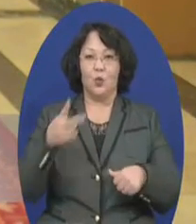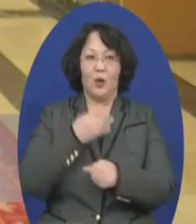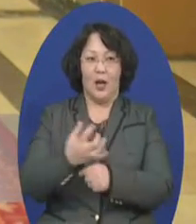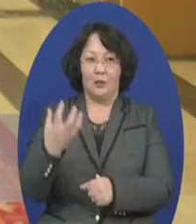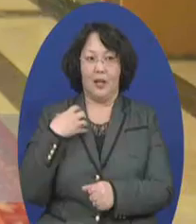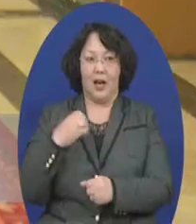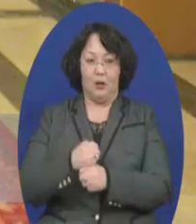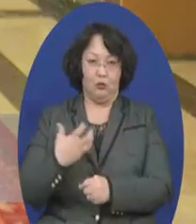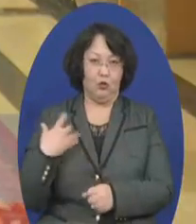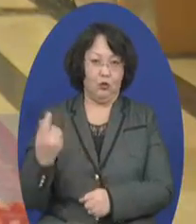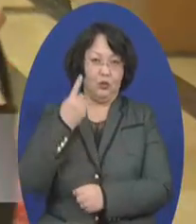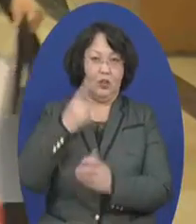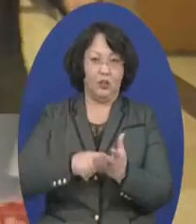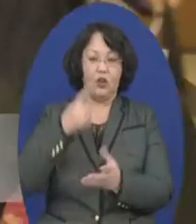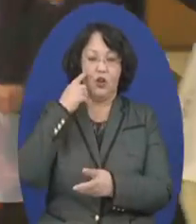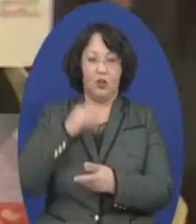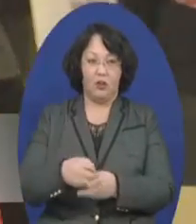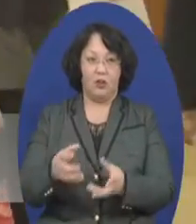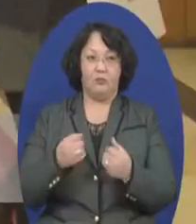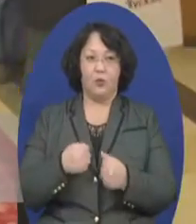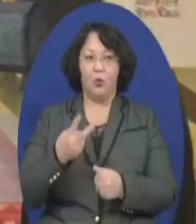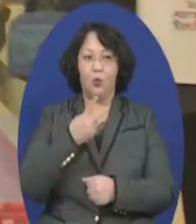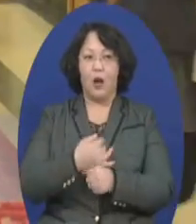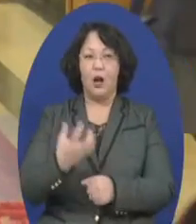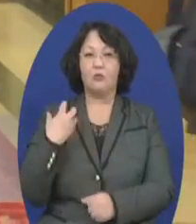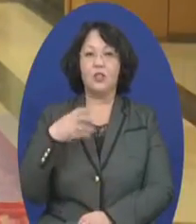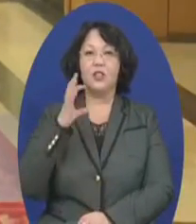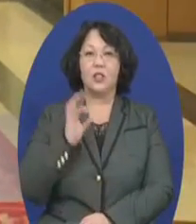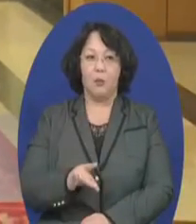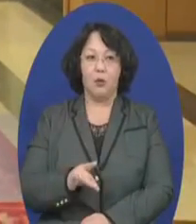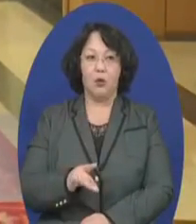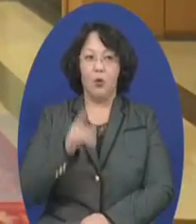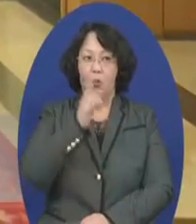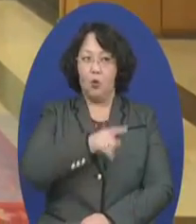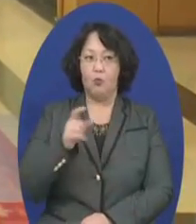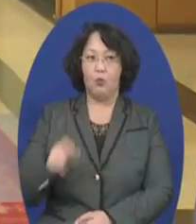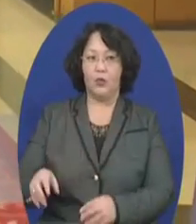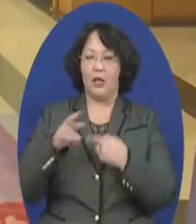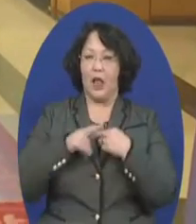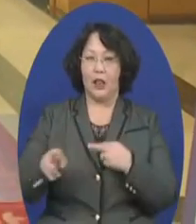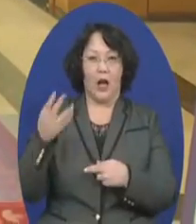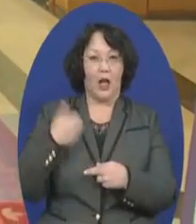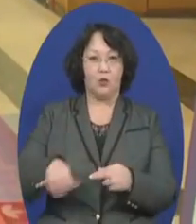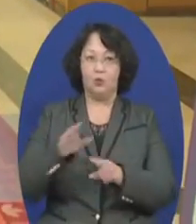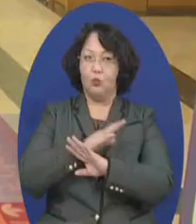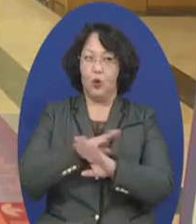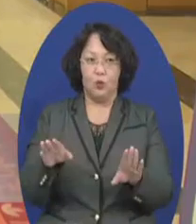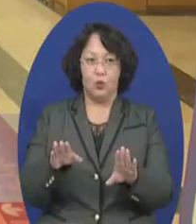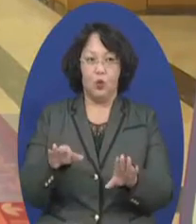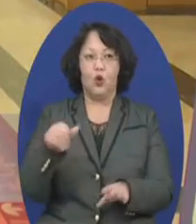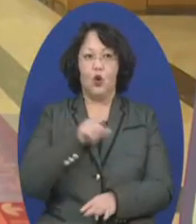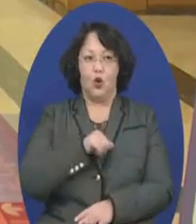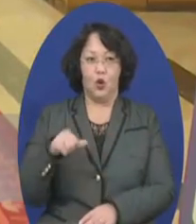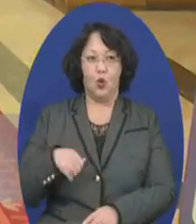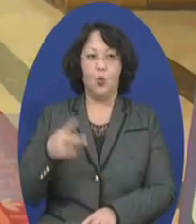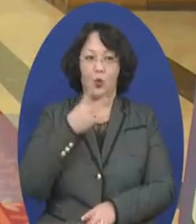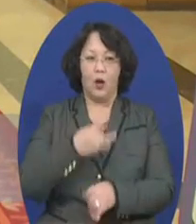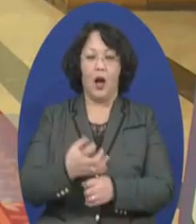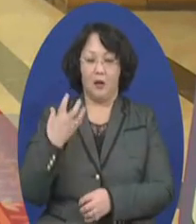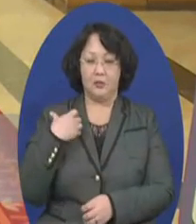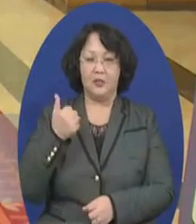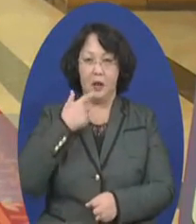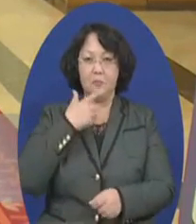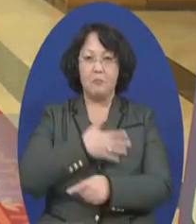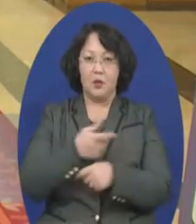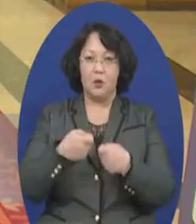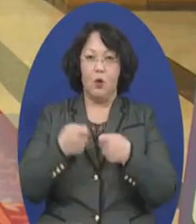ямар ч байсан хариуцлагатай байх хэрэгтэй гэдэг ойлгож байна. Үүрэг гэвэл ямар ч байсан бусдыг ялгарлан гадуурлахгүй байх. За тэгээд өөрийнхөө үүргээ сайн биелүүлж